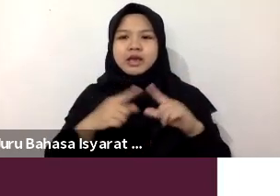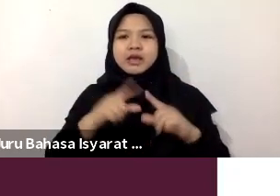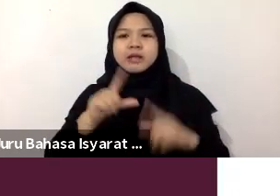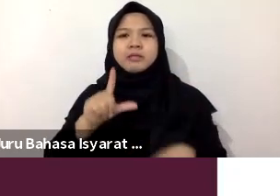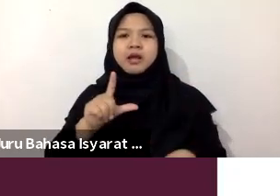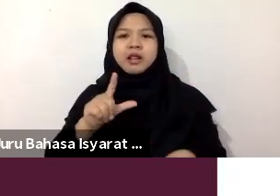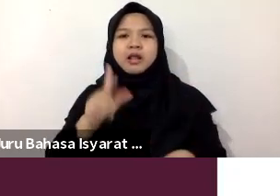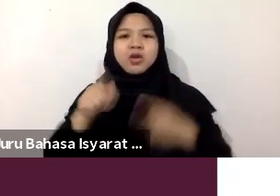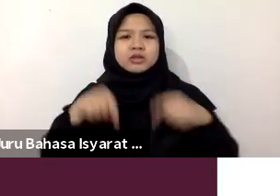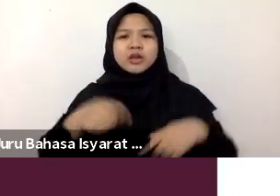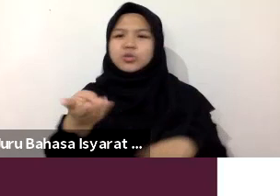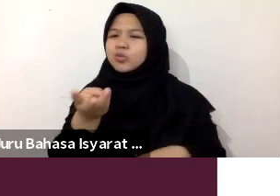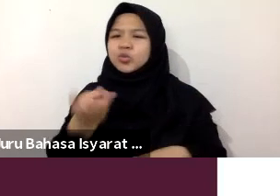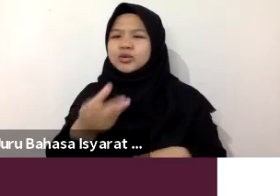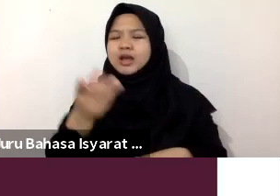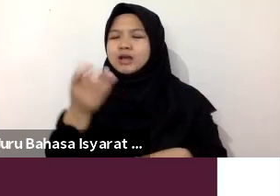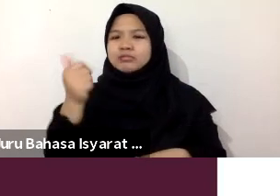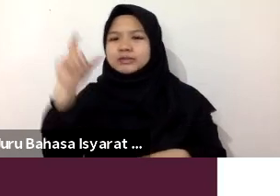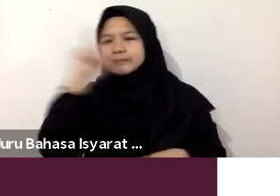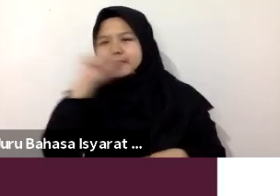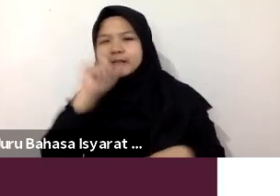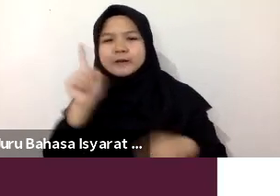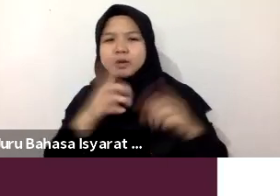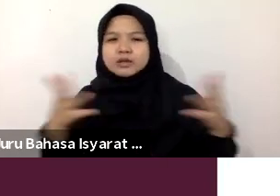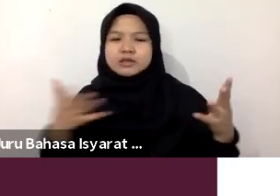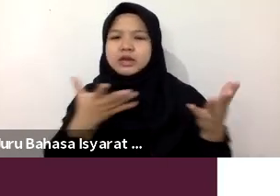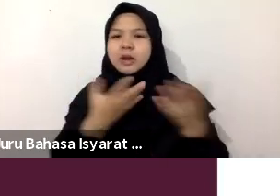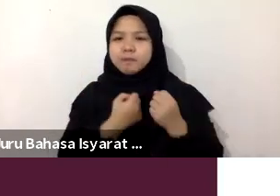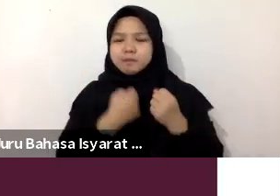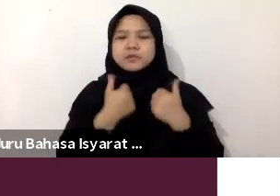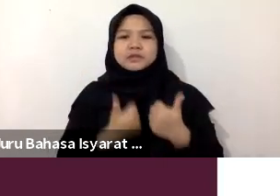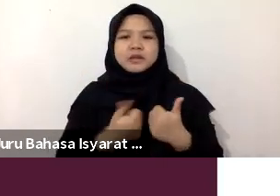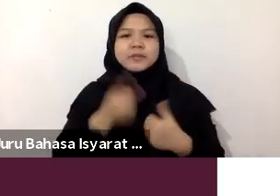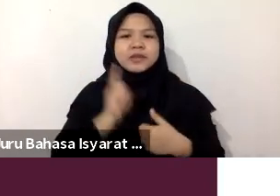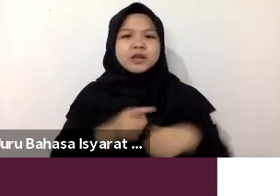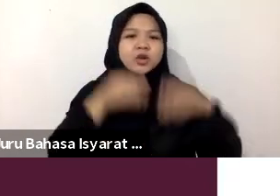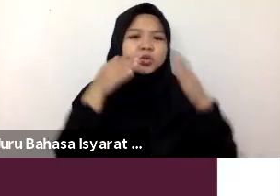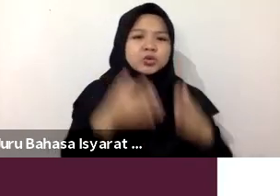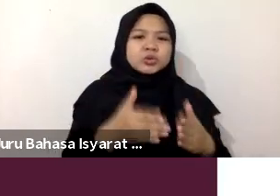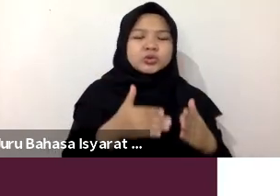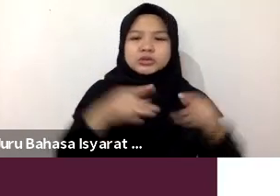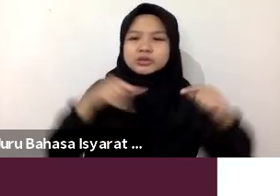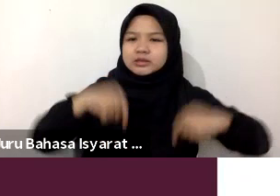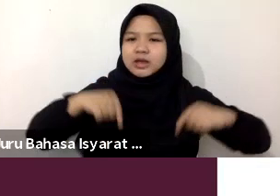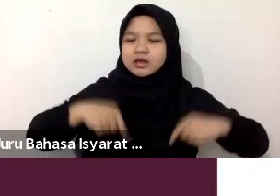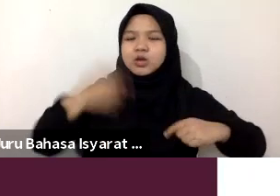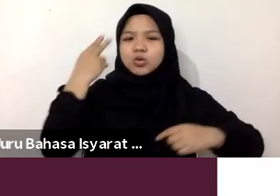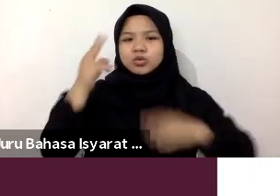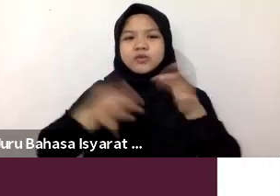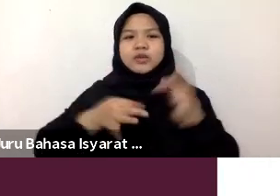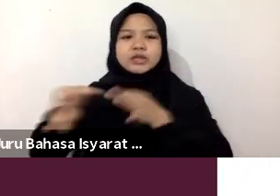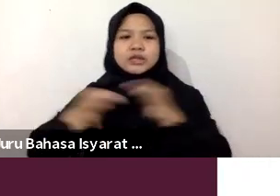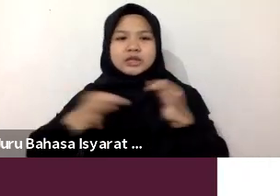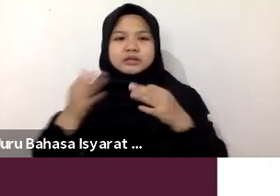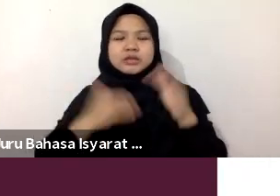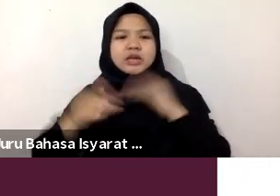tidak, itu gampang bisa di mana saja didapatkan. Ada yang khusus sekarang untuk bisa memfasilitasi agar lebih